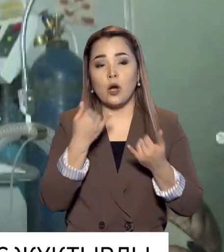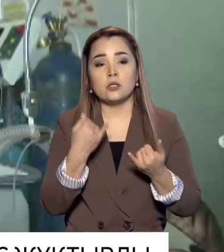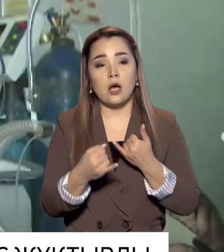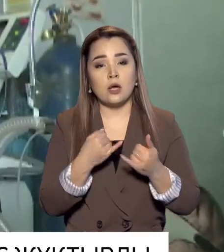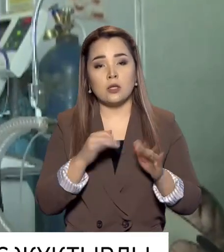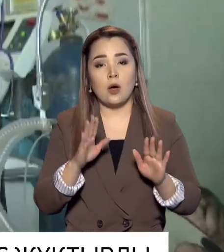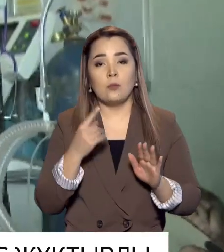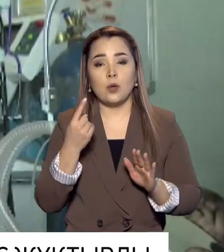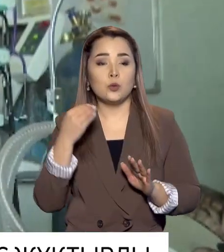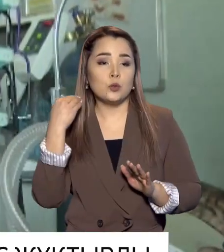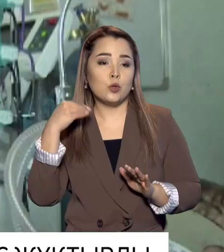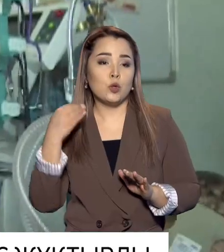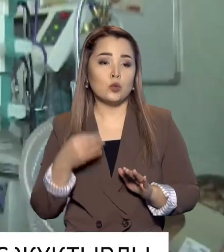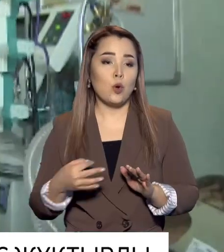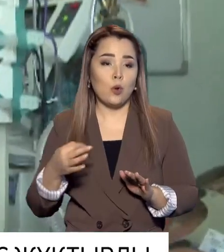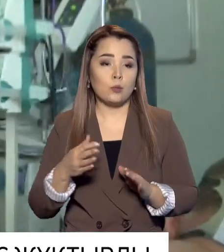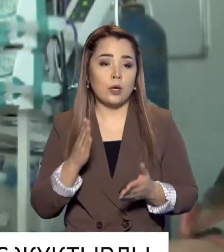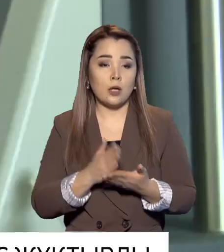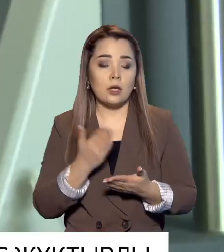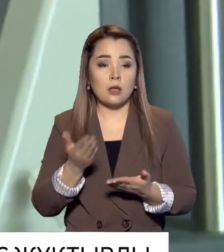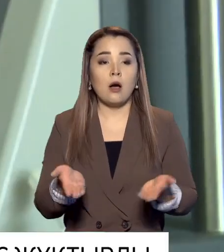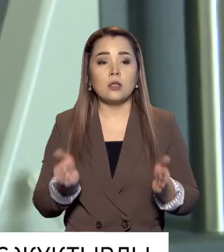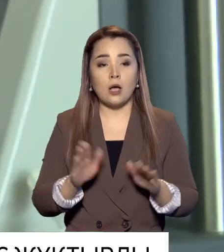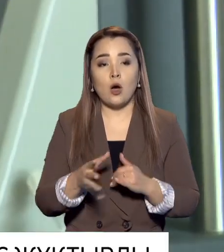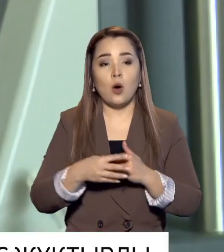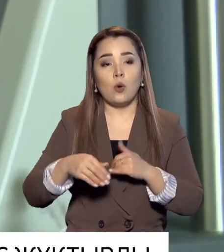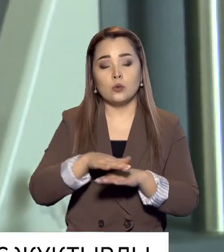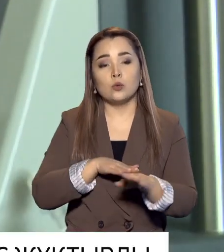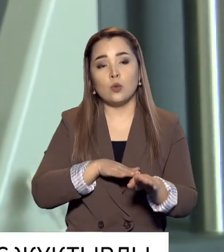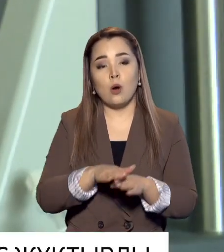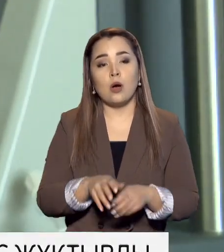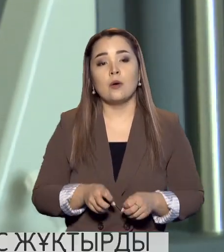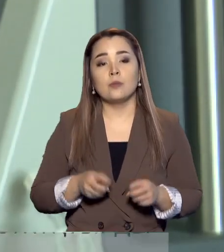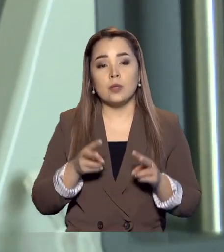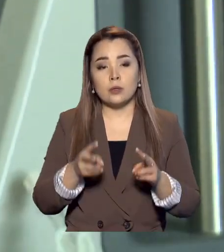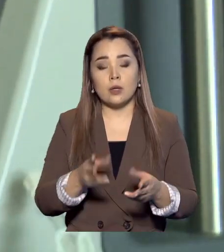аймақта бір ғана Түркістан облысы тұр. Қалған өңірлер түгел қауіптің қызыл деңгейінде.